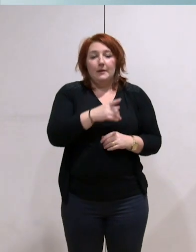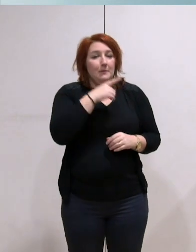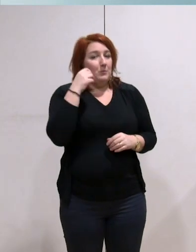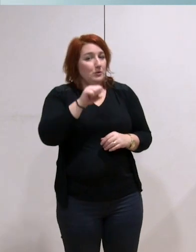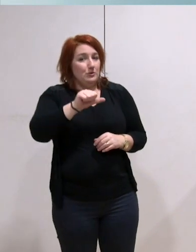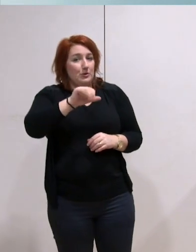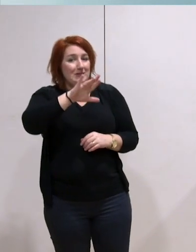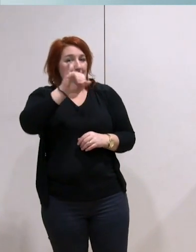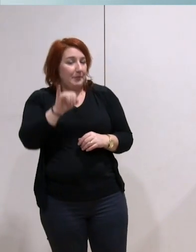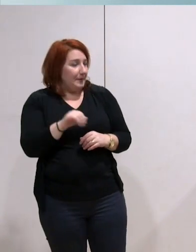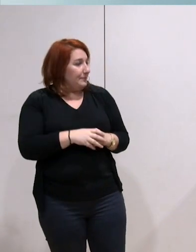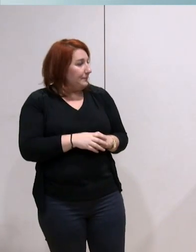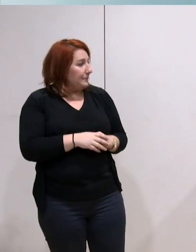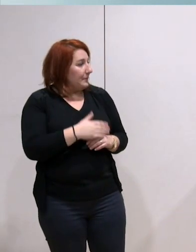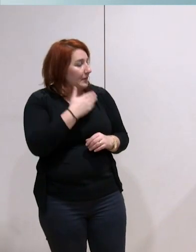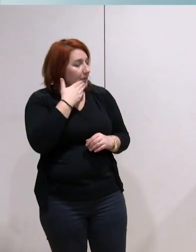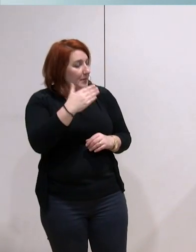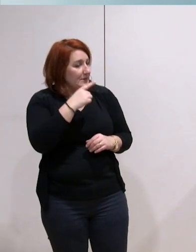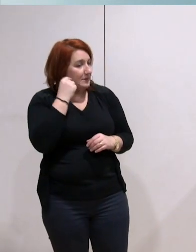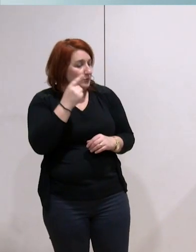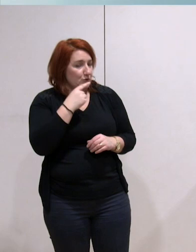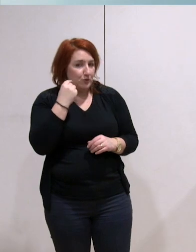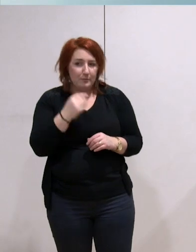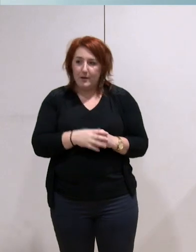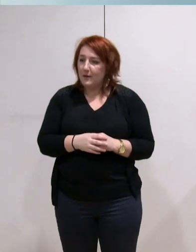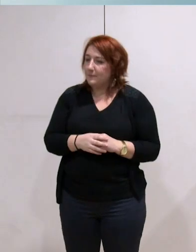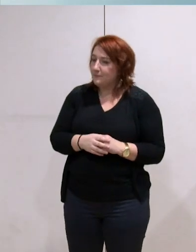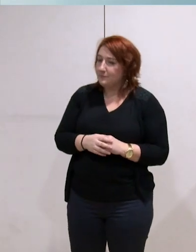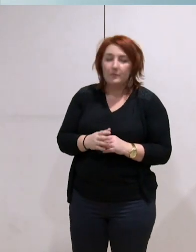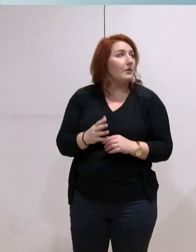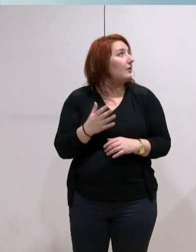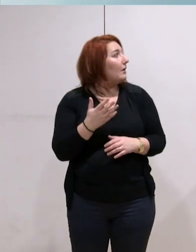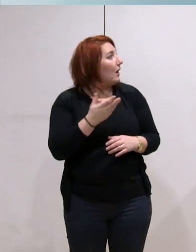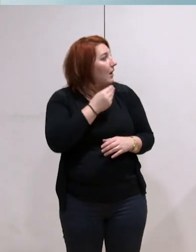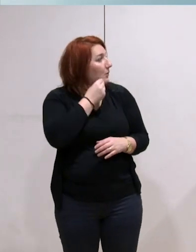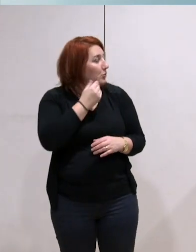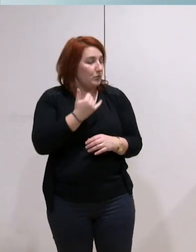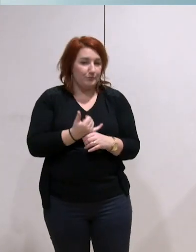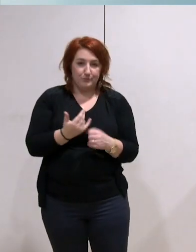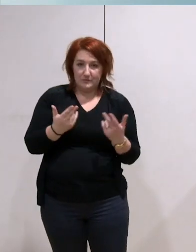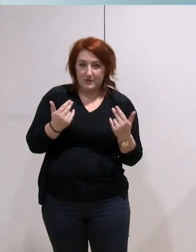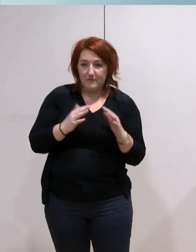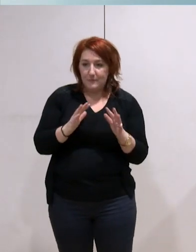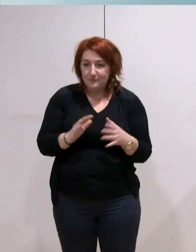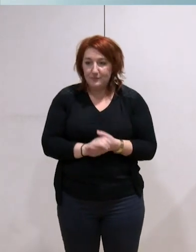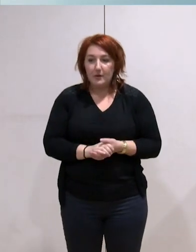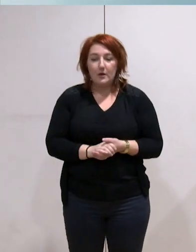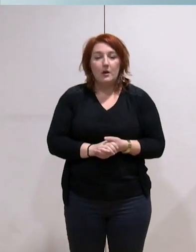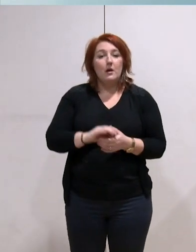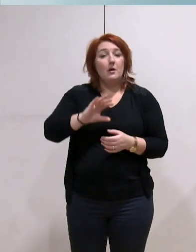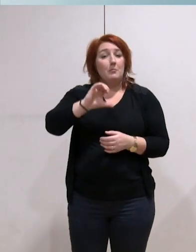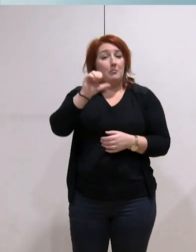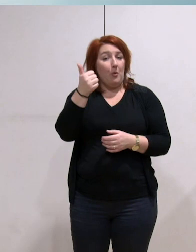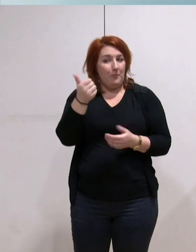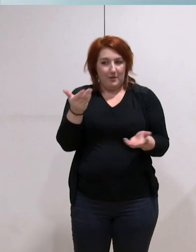donc ah d'accord je vais donc commencer par vous présenter les grands